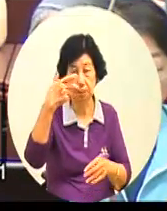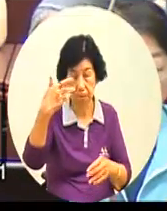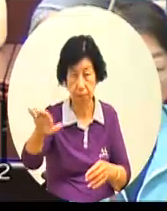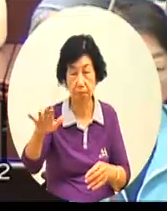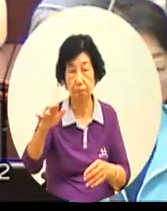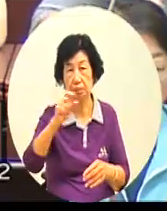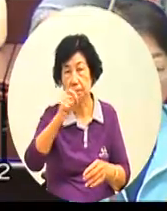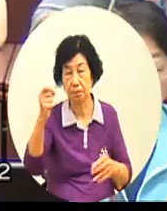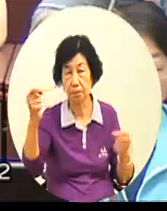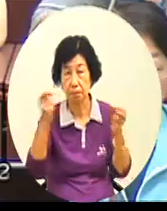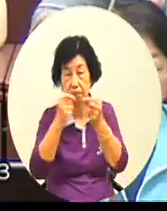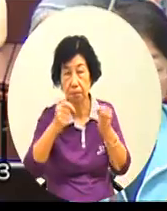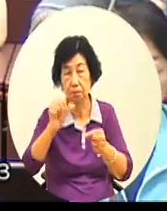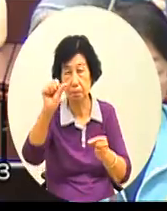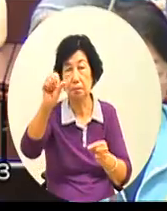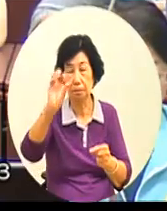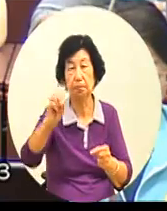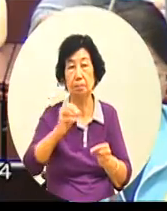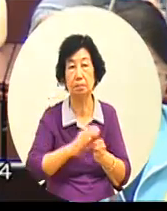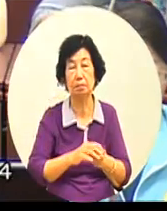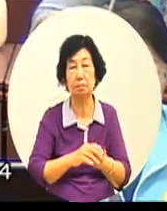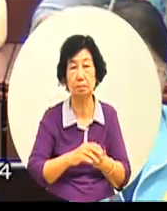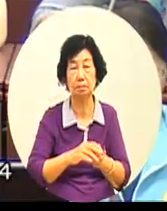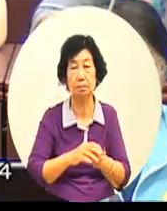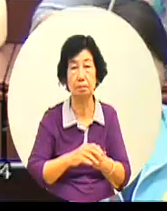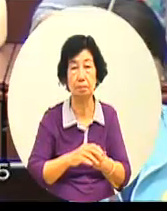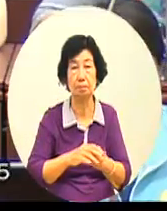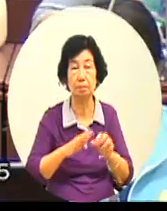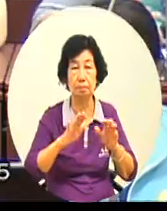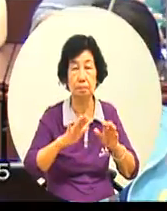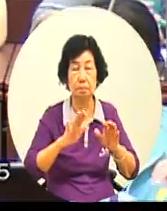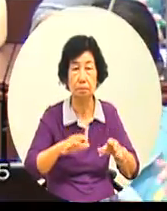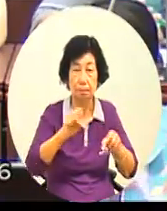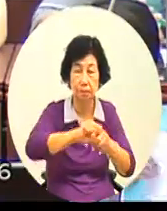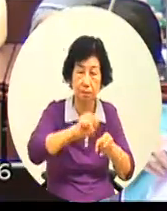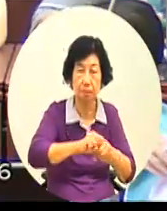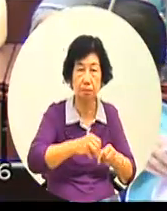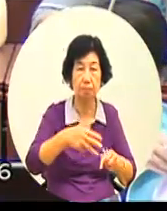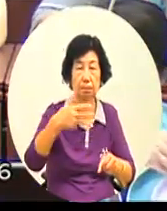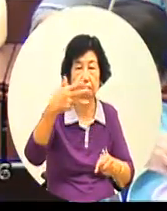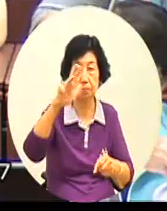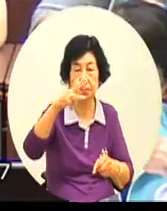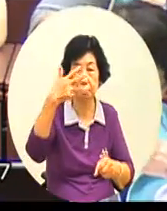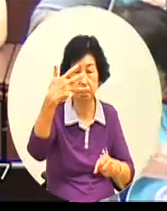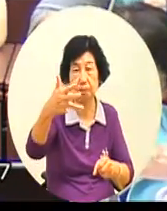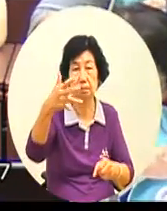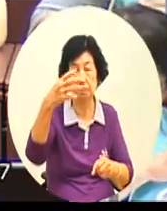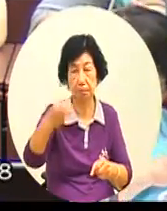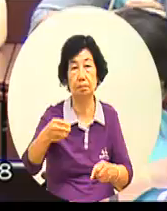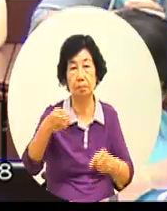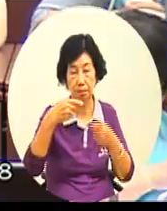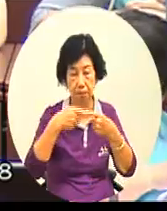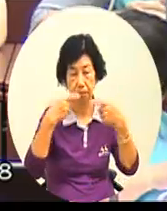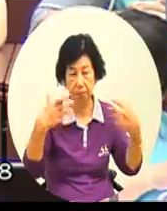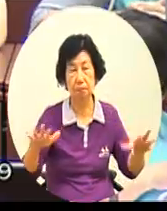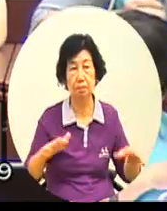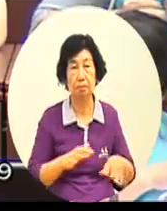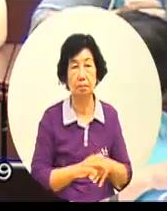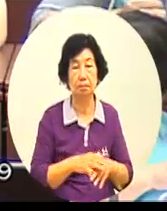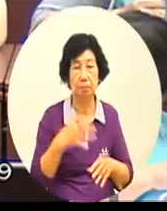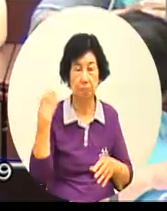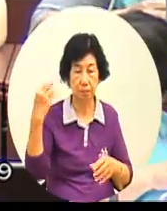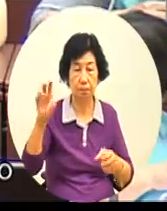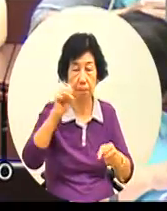4万多近5万人，那我们新的一个规定之后会到82000多人，所以我们的照顾人力就会需要新